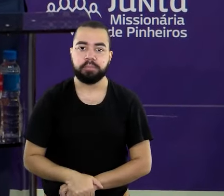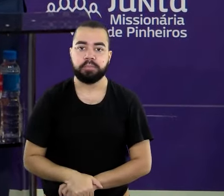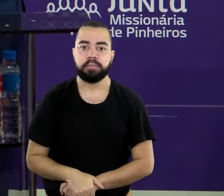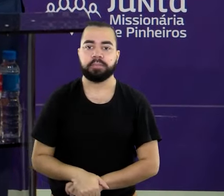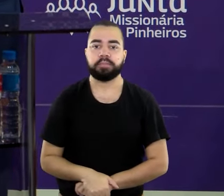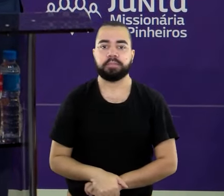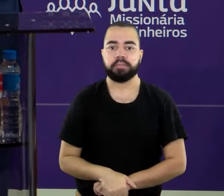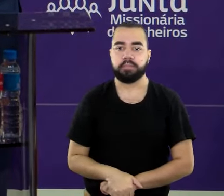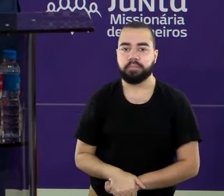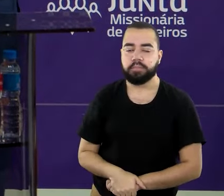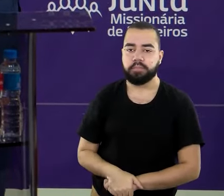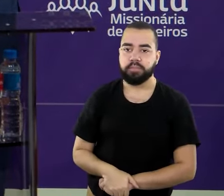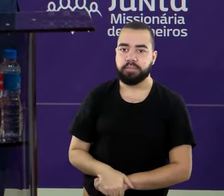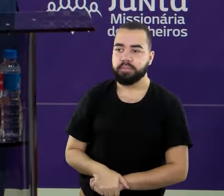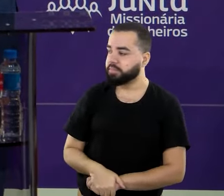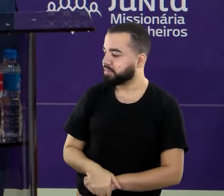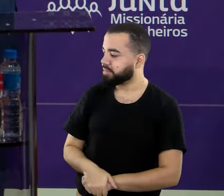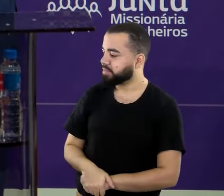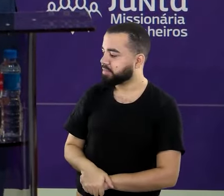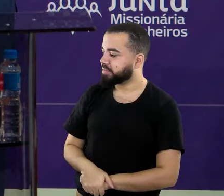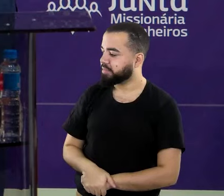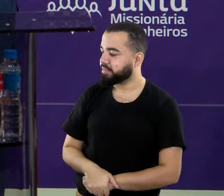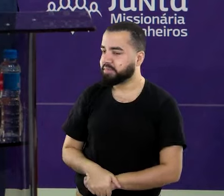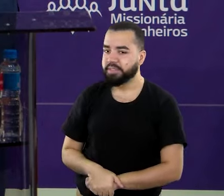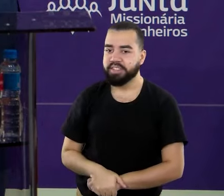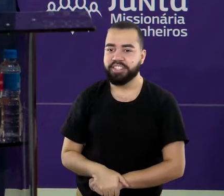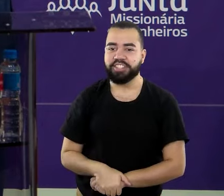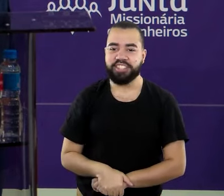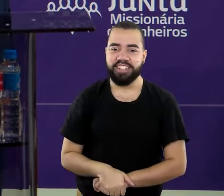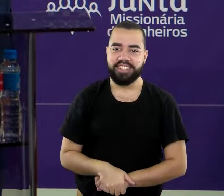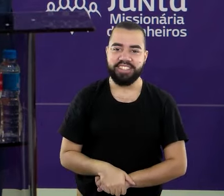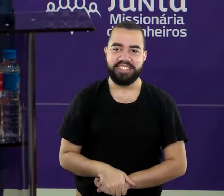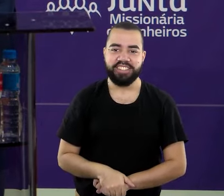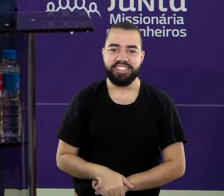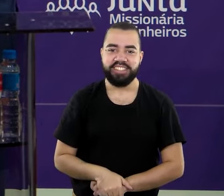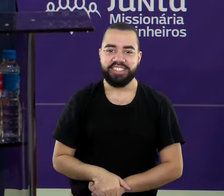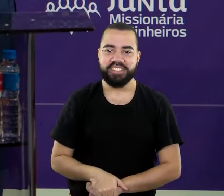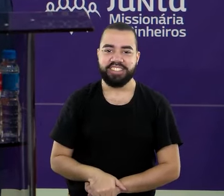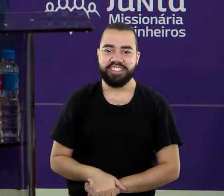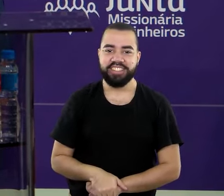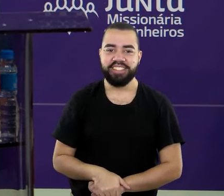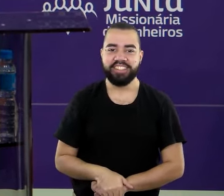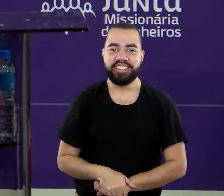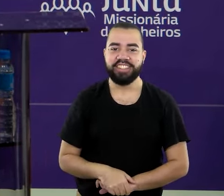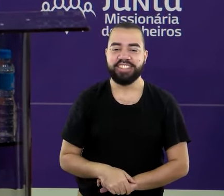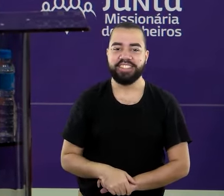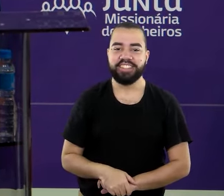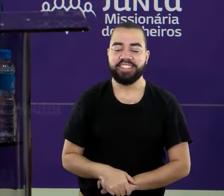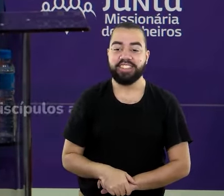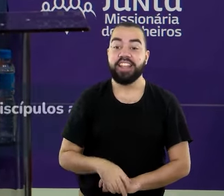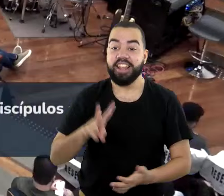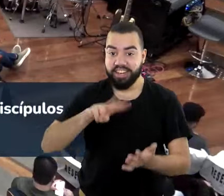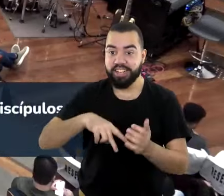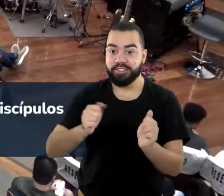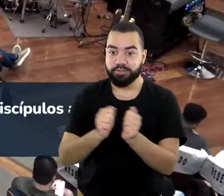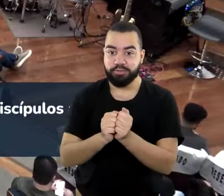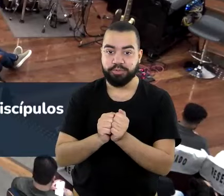20장 20절. 예, João 20:20. 예. 읽으시겠습니다. Vamos ler todo mundo junto. 1 2 3